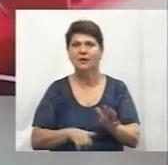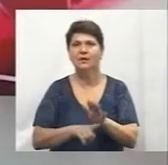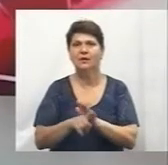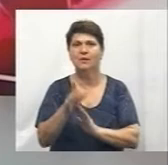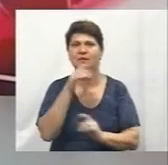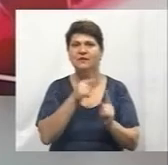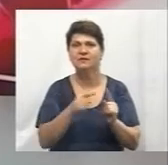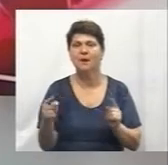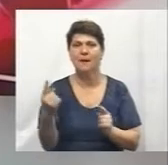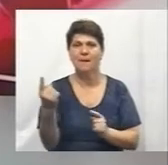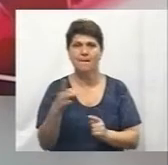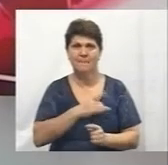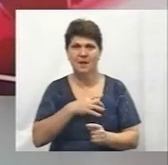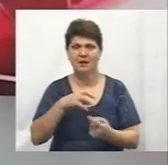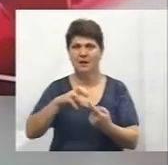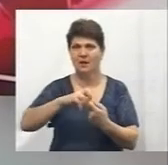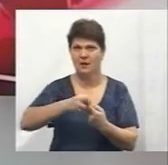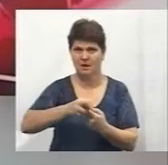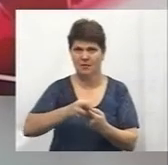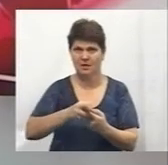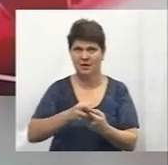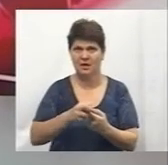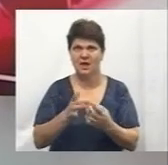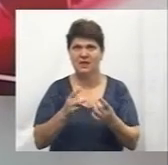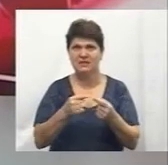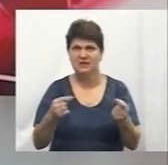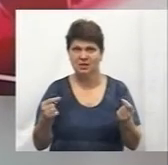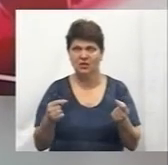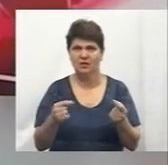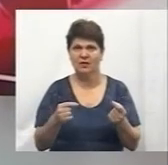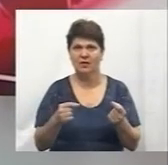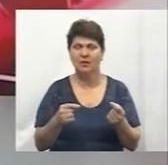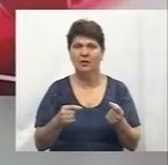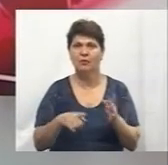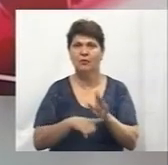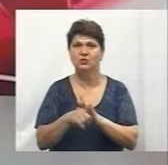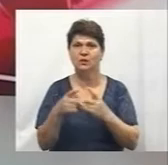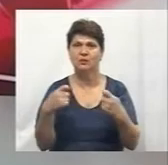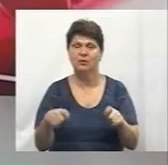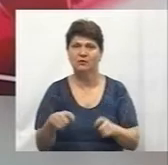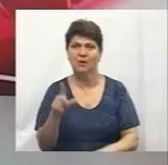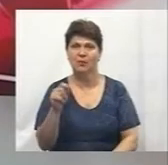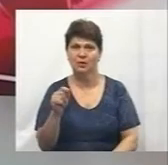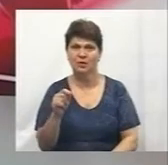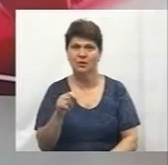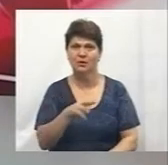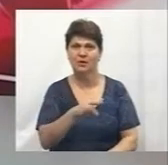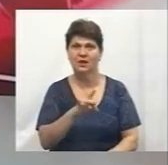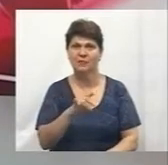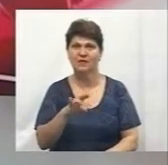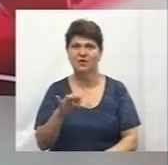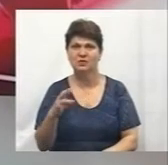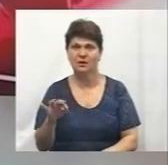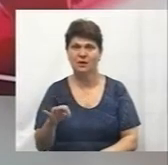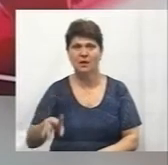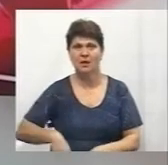сезон білих грибів, маремух та сироїжок. Торгувати ними на привокзальному почали з понеділка, розповів Суспільному адміністратор